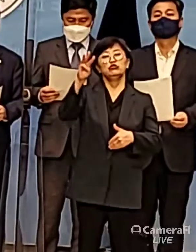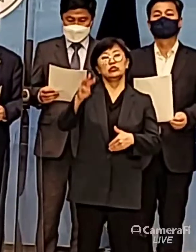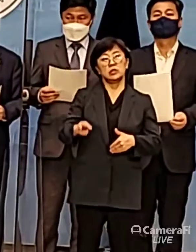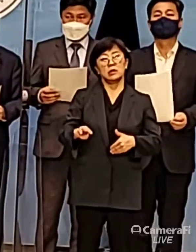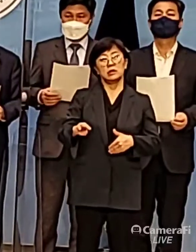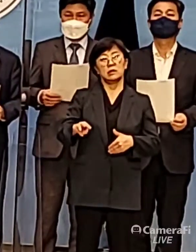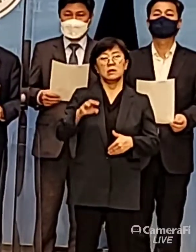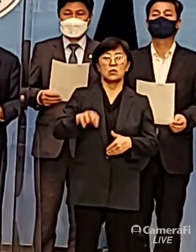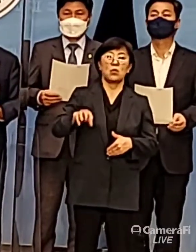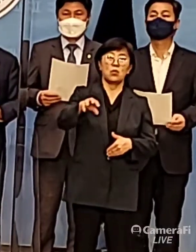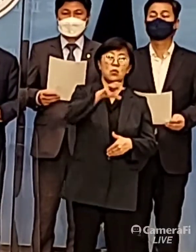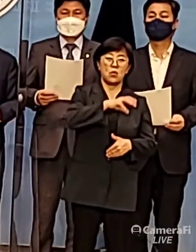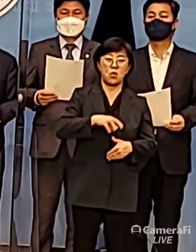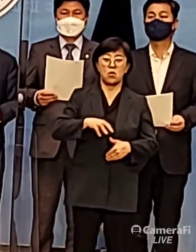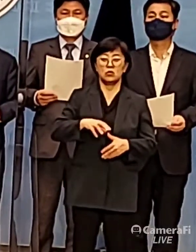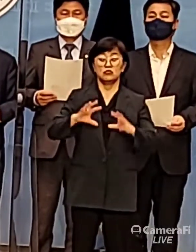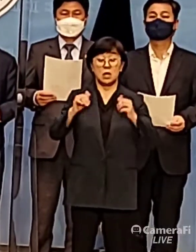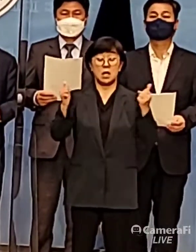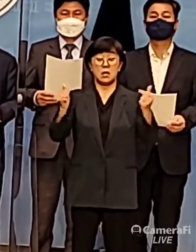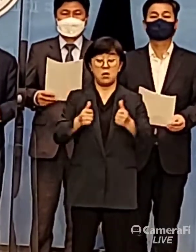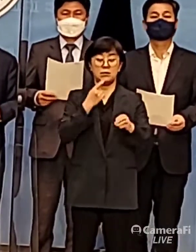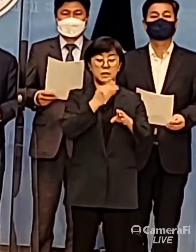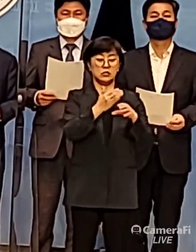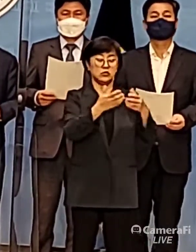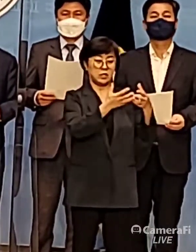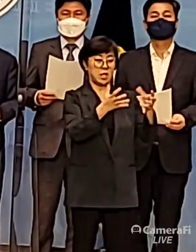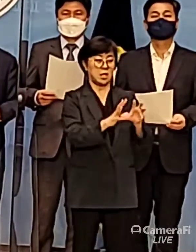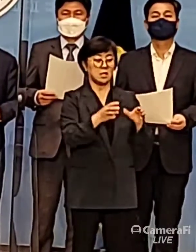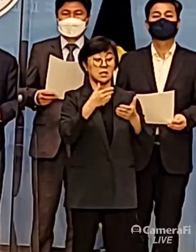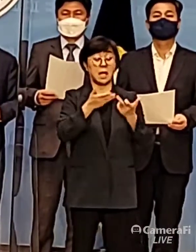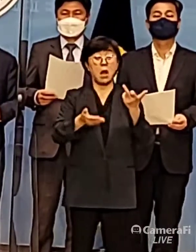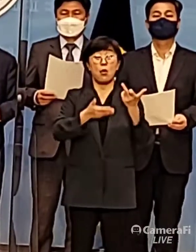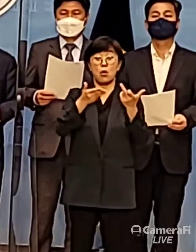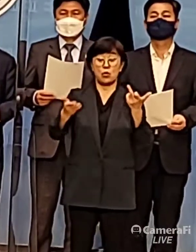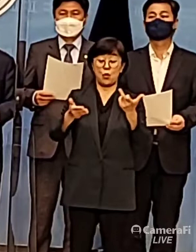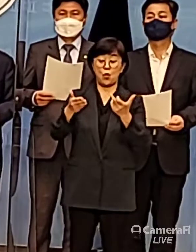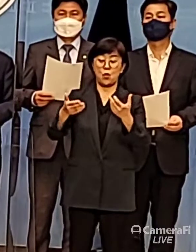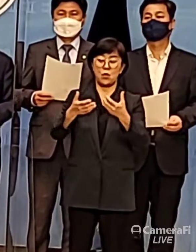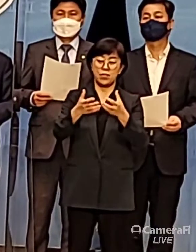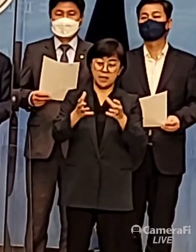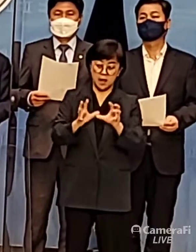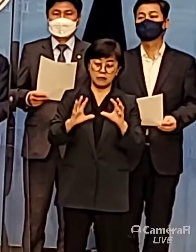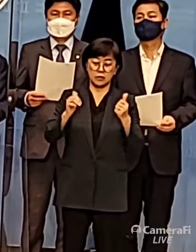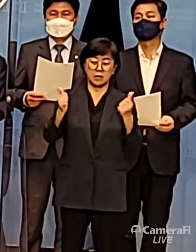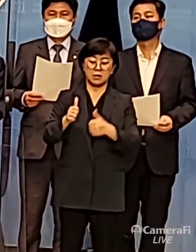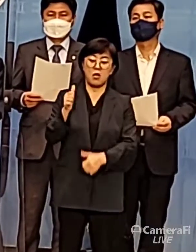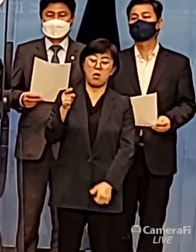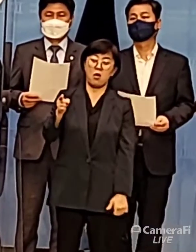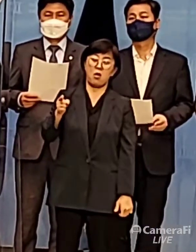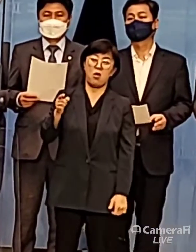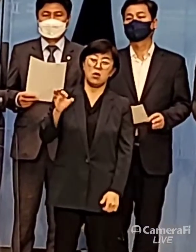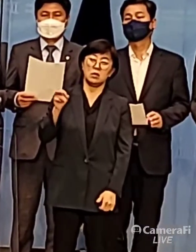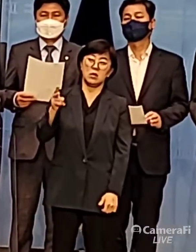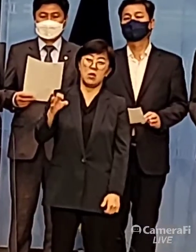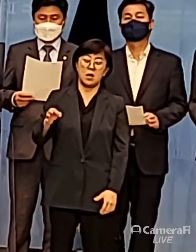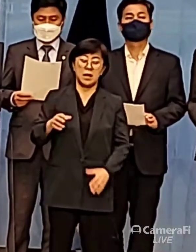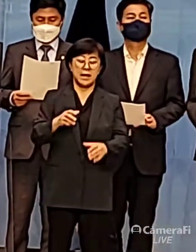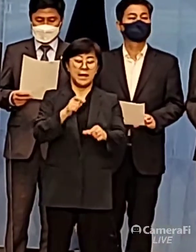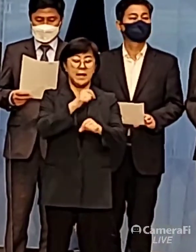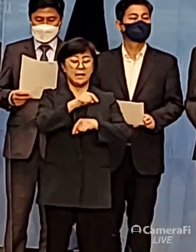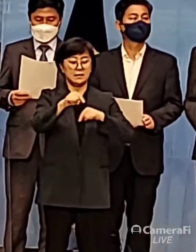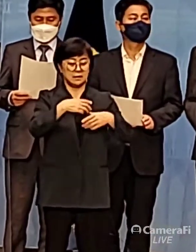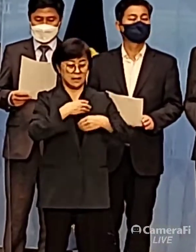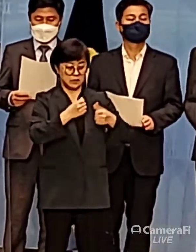부산 양국학 국회의원, 더불어민주당 강원도당 위원장 허영입니다. 어제